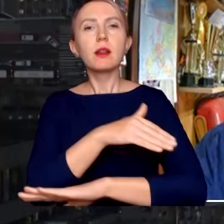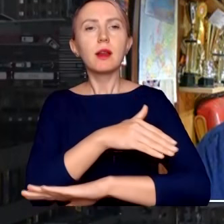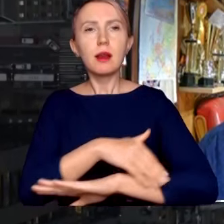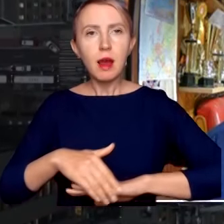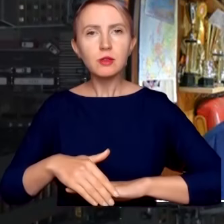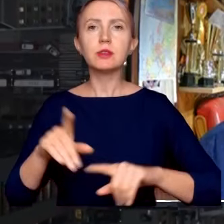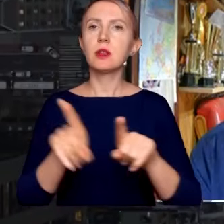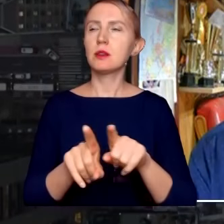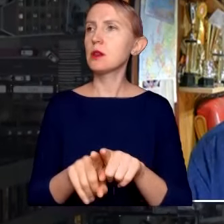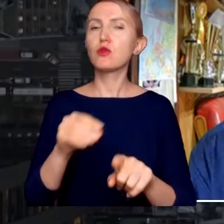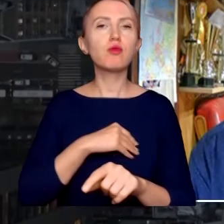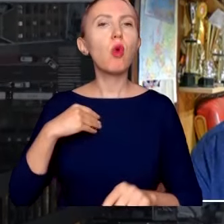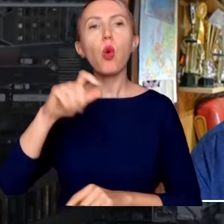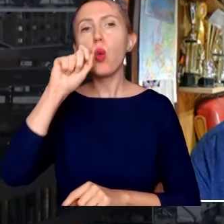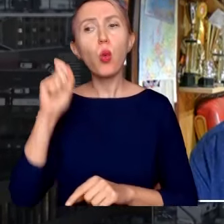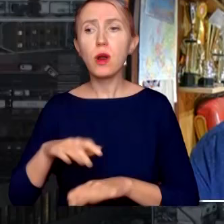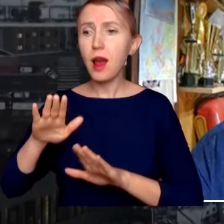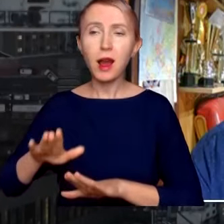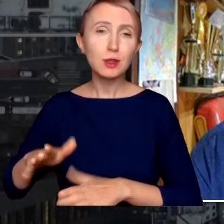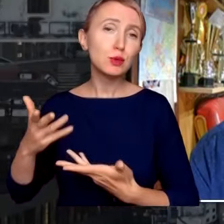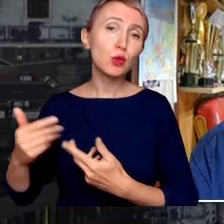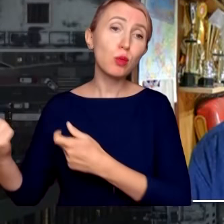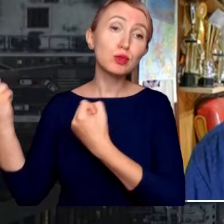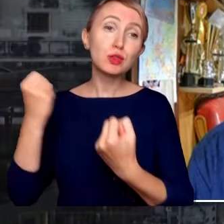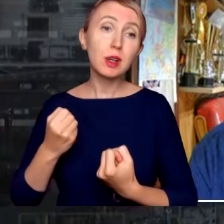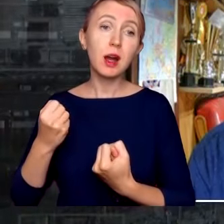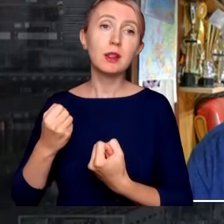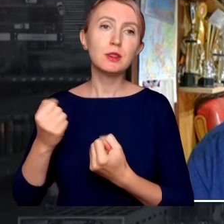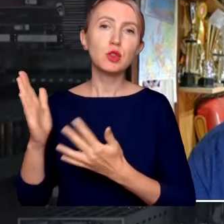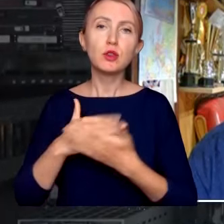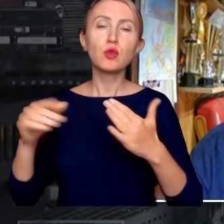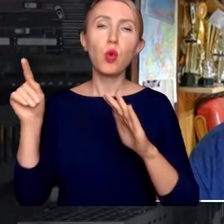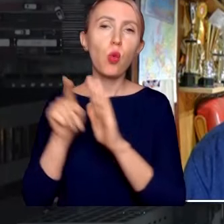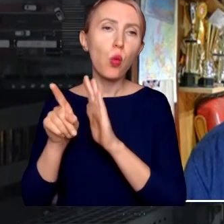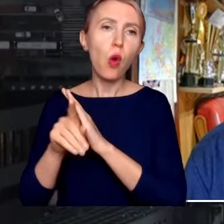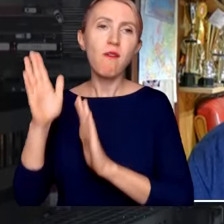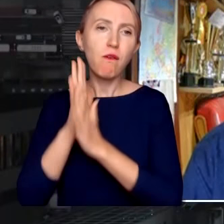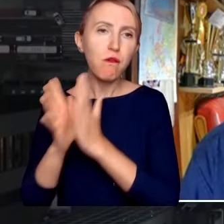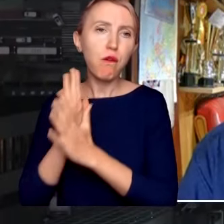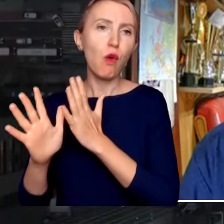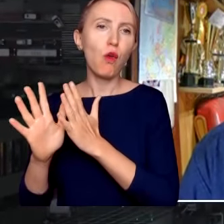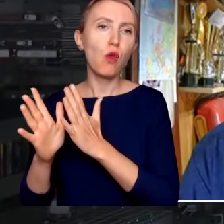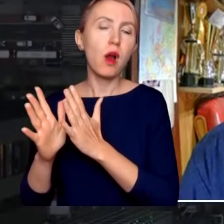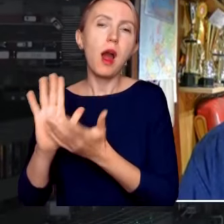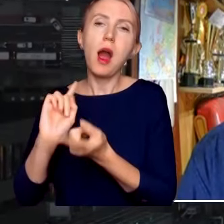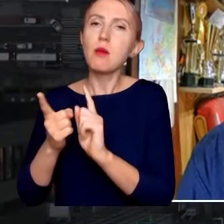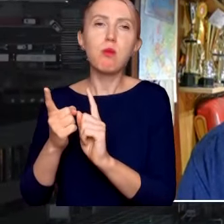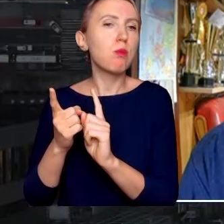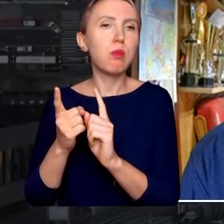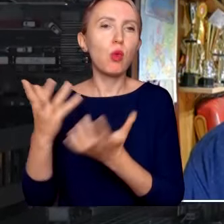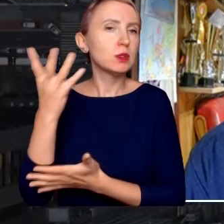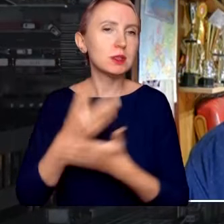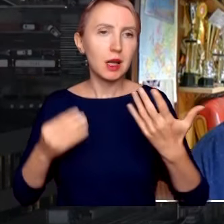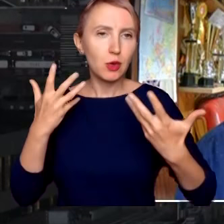mamy jeszcze w Polsce Ukraińców, którzy przyjechali częściowo jako uchodźcy, częściowo jako po prostu imigranci zarobkowi